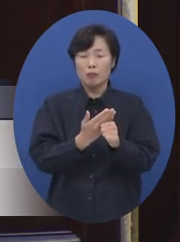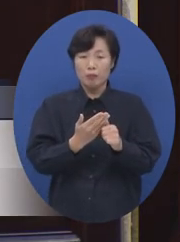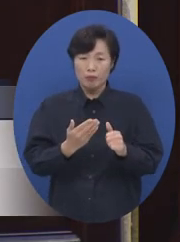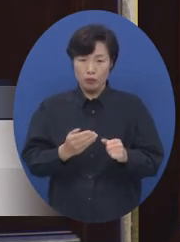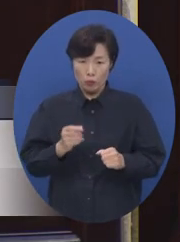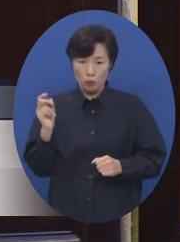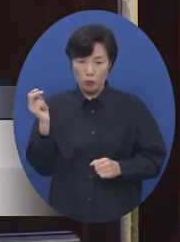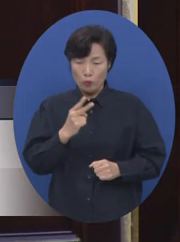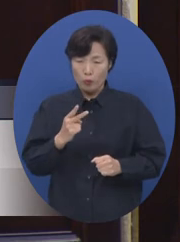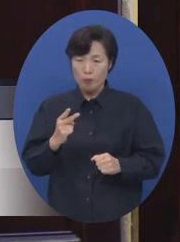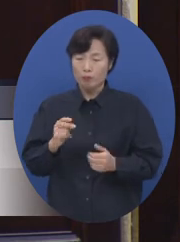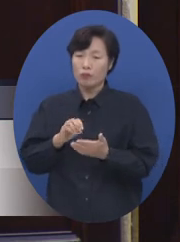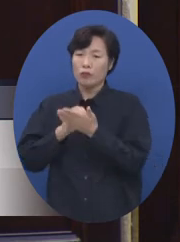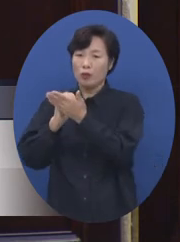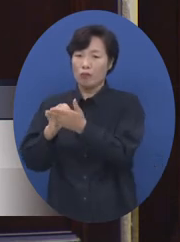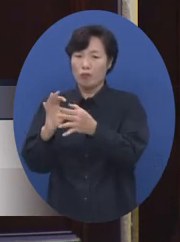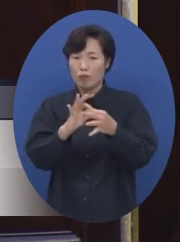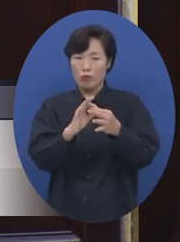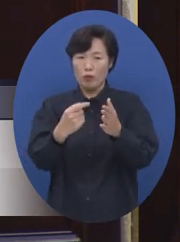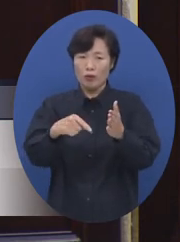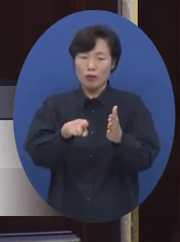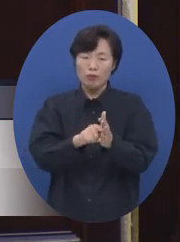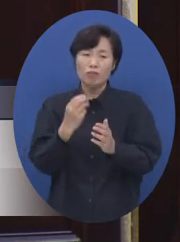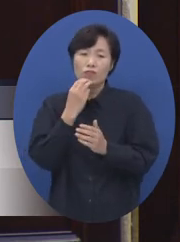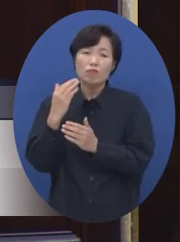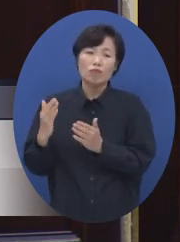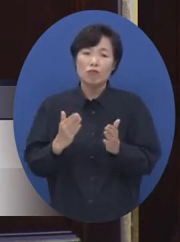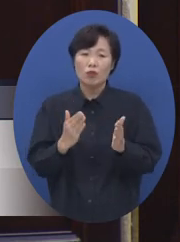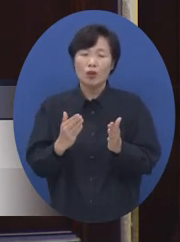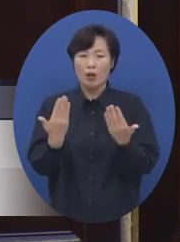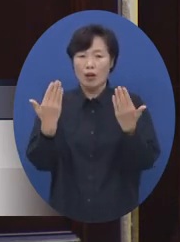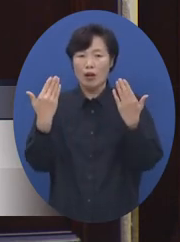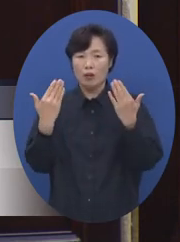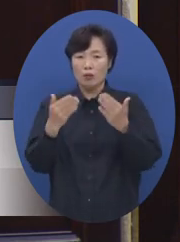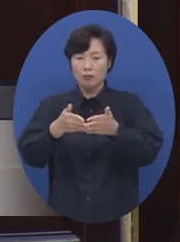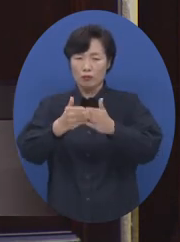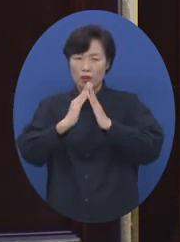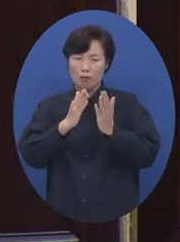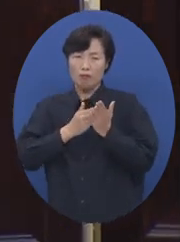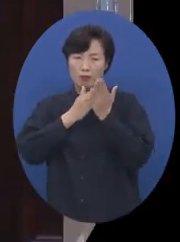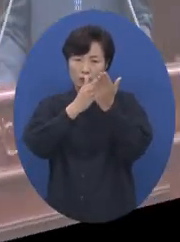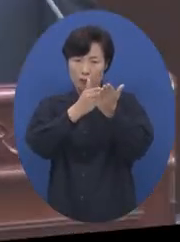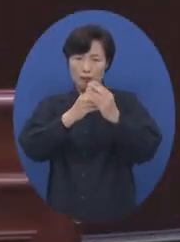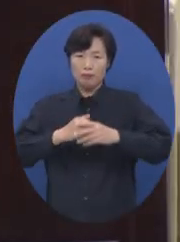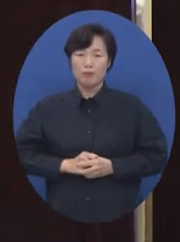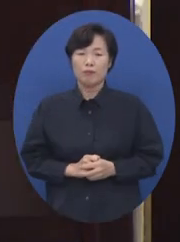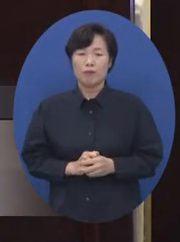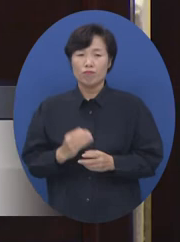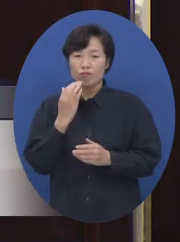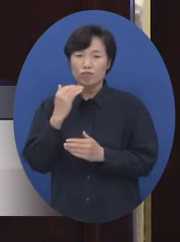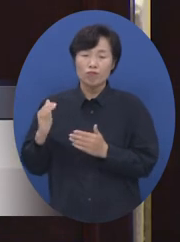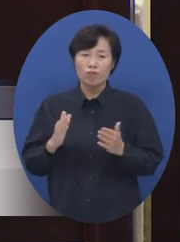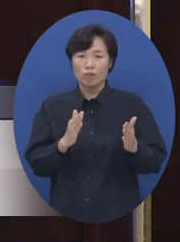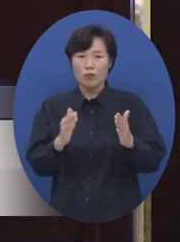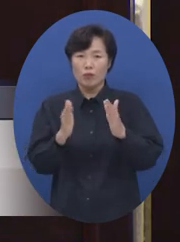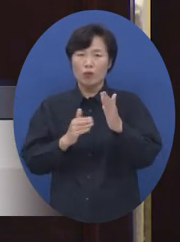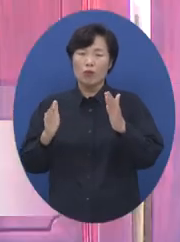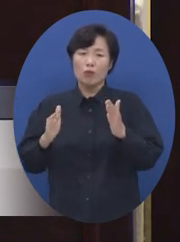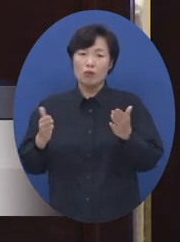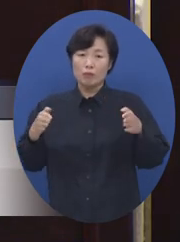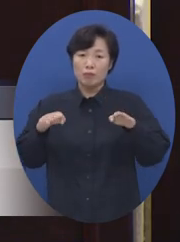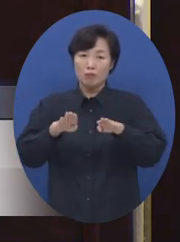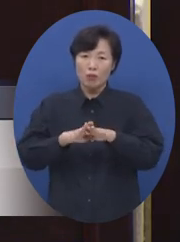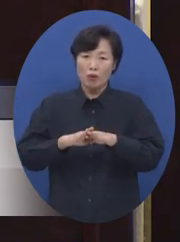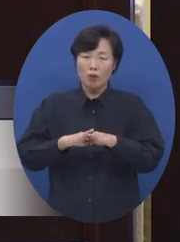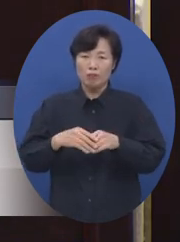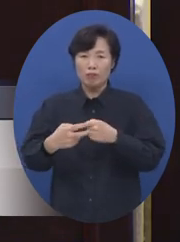양성과 취업 연계를 위하여 경기도 건설 기능학교 설립을 촉구합니다. 우리 경기도가